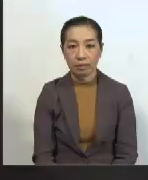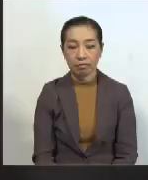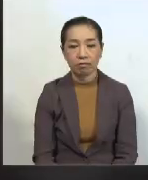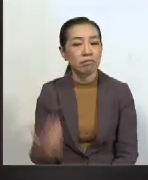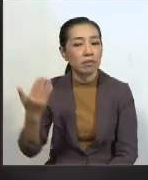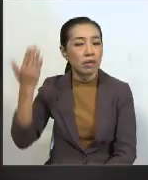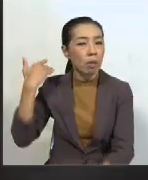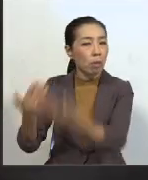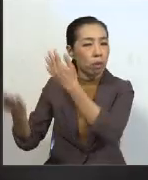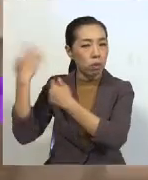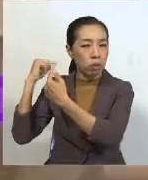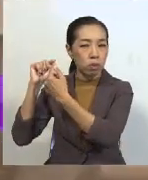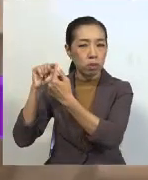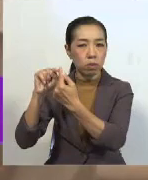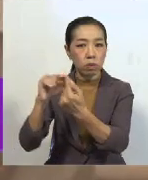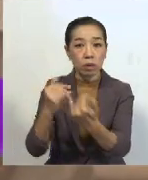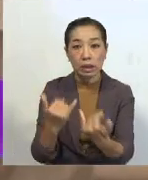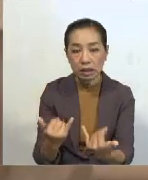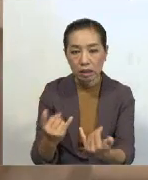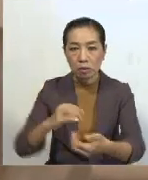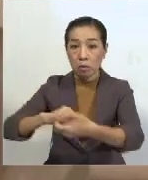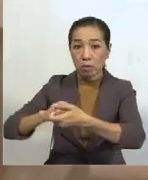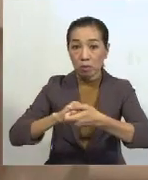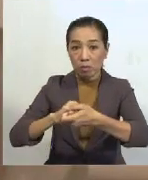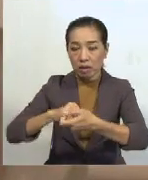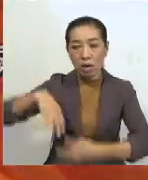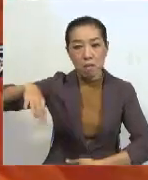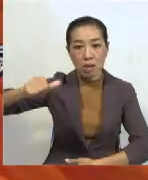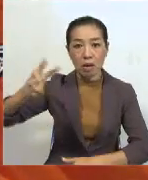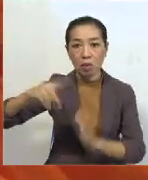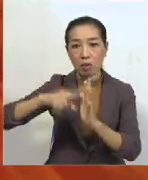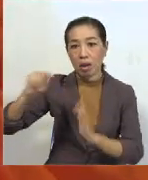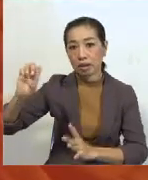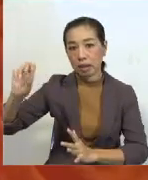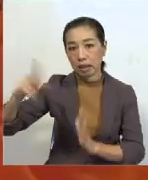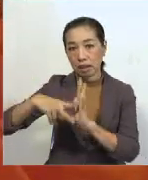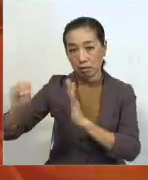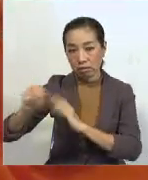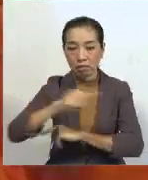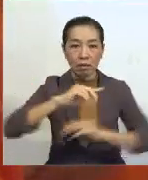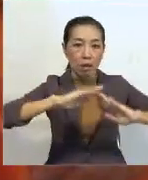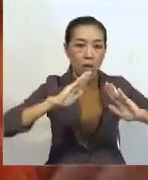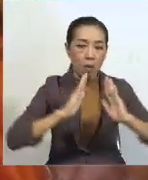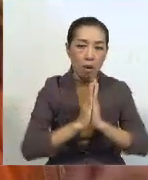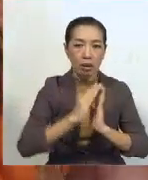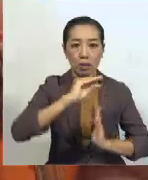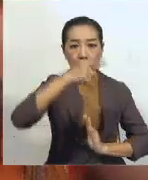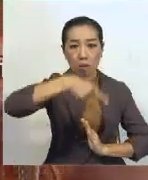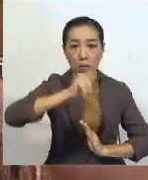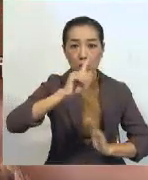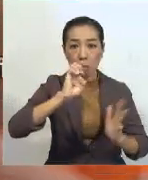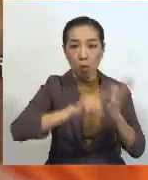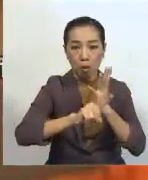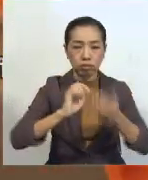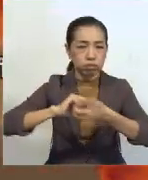นับตั้งแต่อดีตจนถึงปัจจุบันมิตรภาพระหว่างนครวาติกันวัดโพได้สานสัมพันธ์ทางศาสนามาอย่างยาวนานนับตั้ง